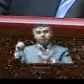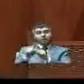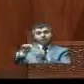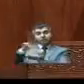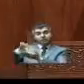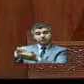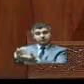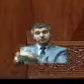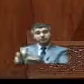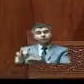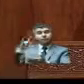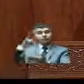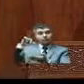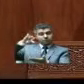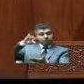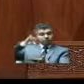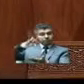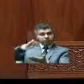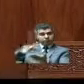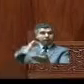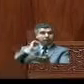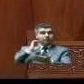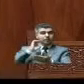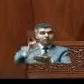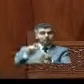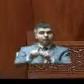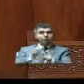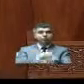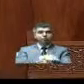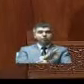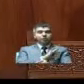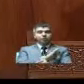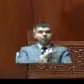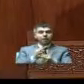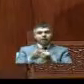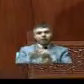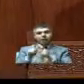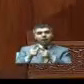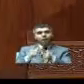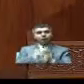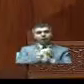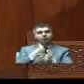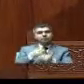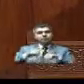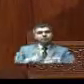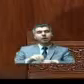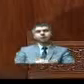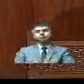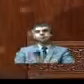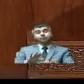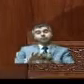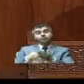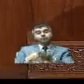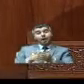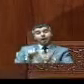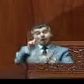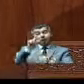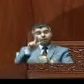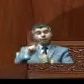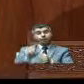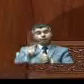سلاسة المرور وضمان سلامة المواطنين. تفعيل بعض التطبيقات الهاتفية لإرشاد مستعملي الطريق حول الانقطاعات